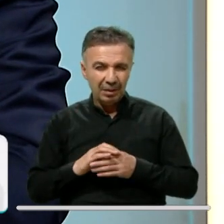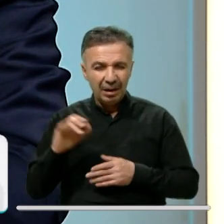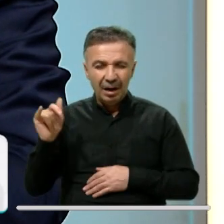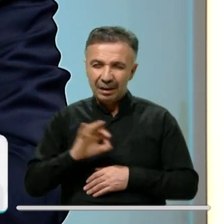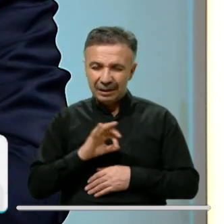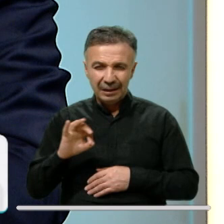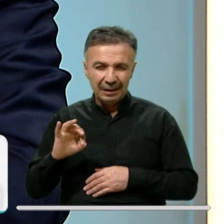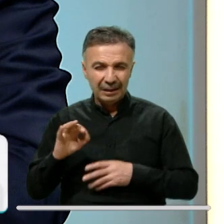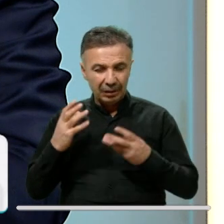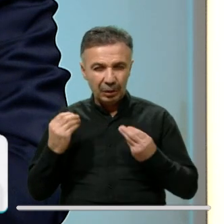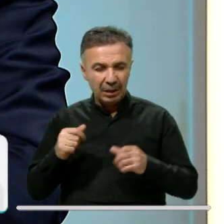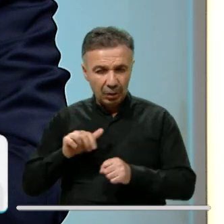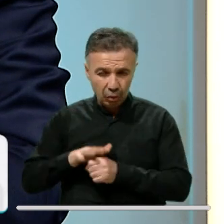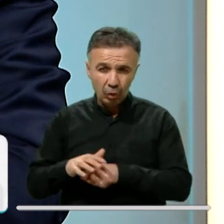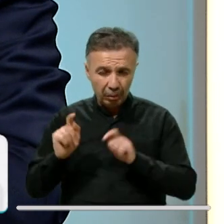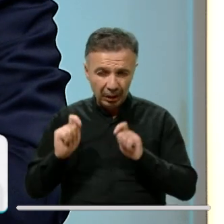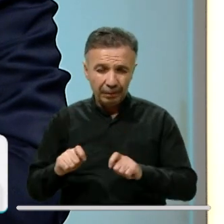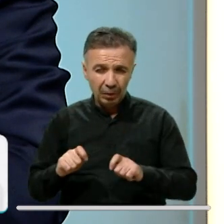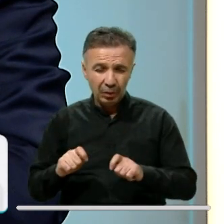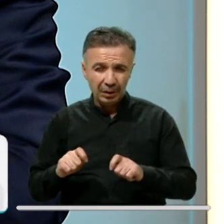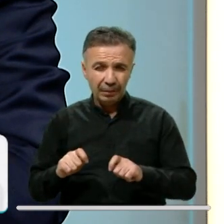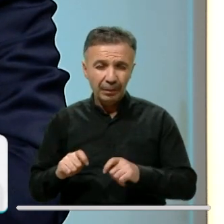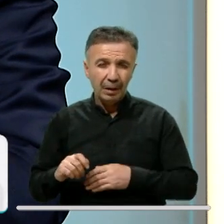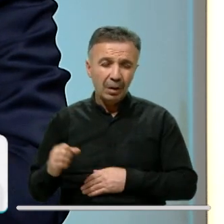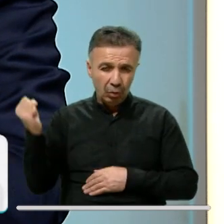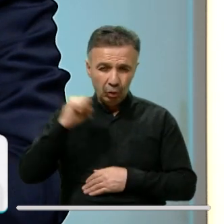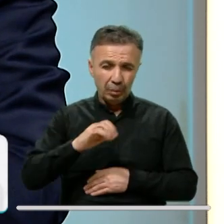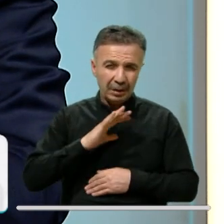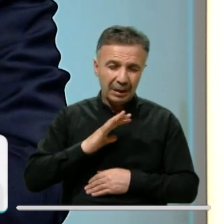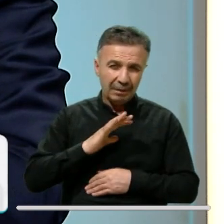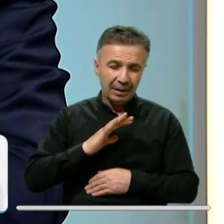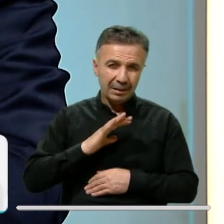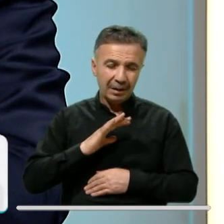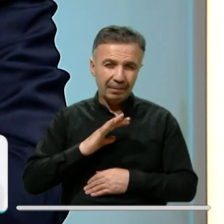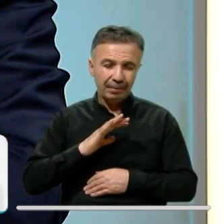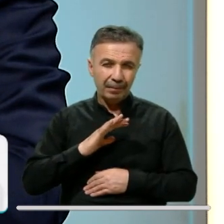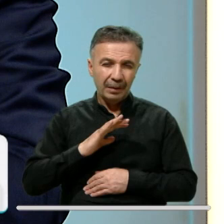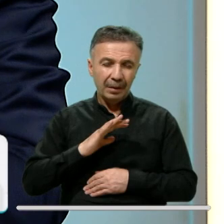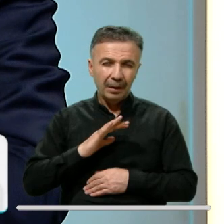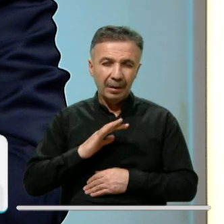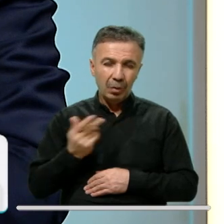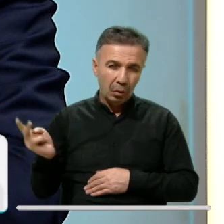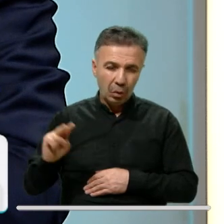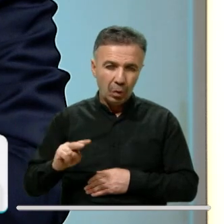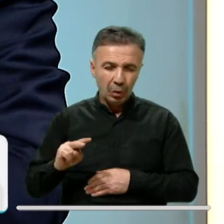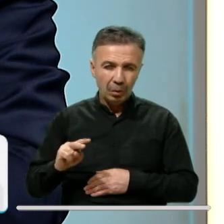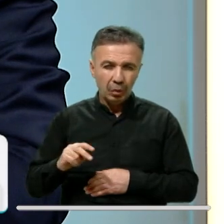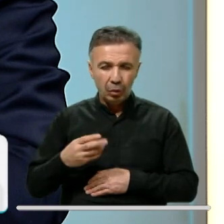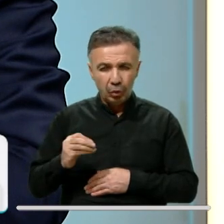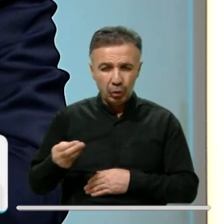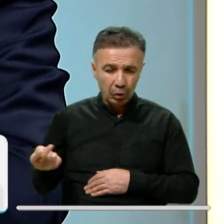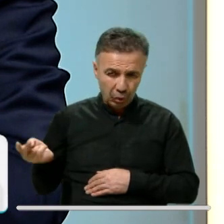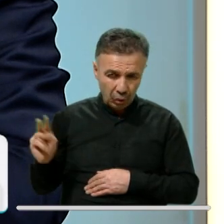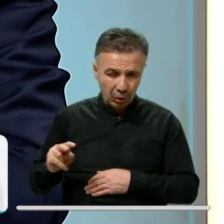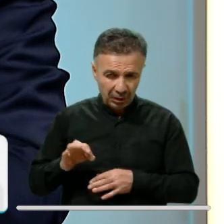haksızlığı destekliyorlarsa, zulmü destekliyorsa, zalimlerin yanında yer alıyorlarsa, adaletsizlik